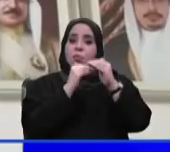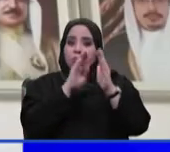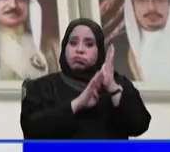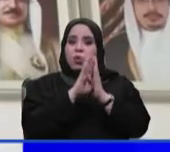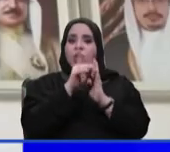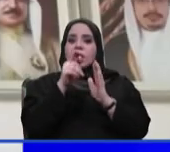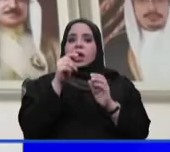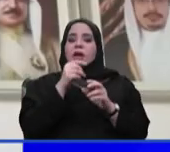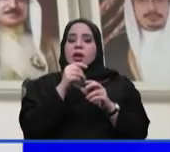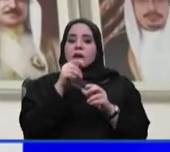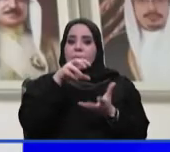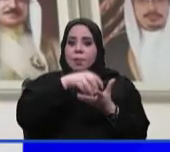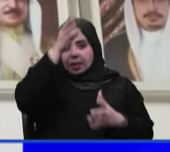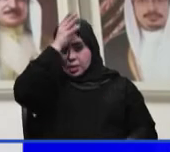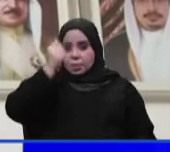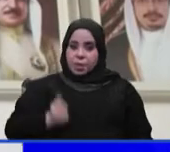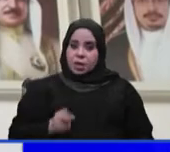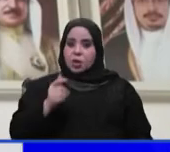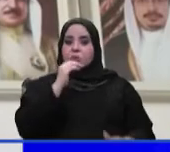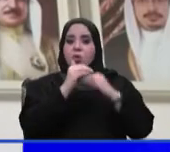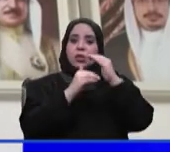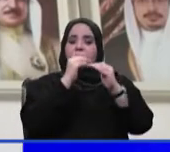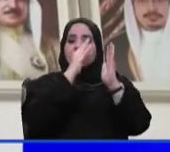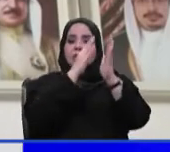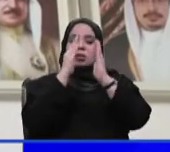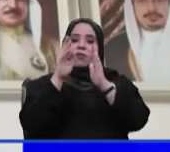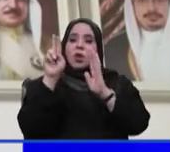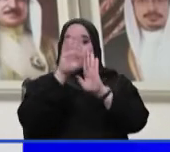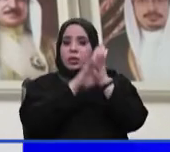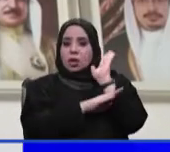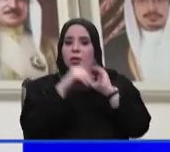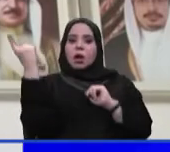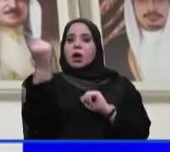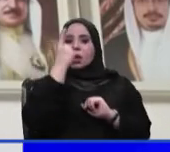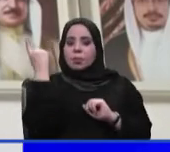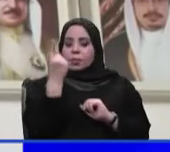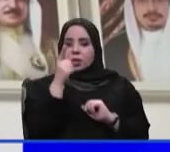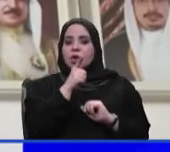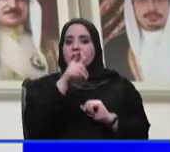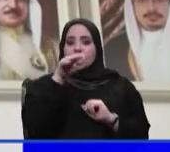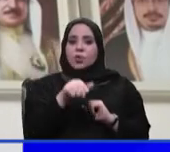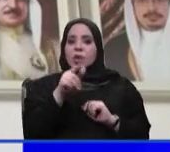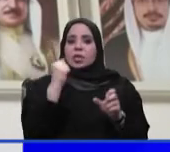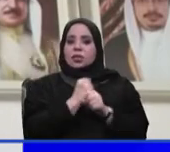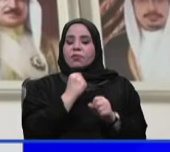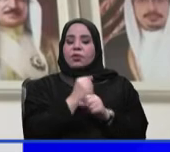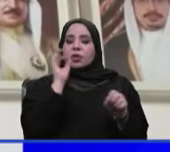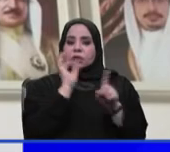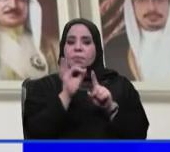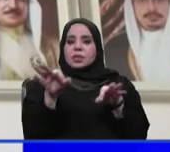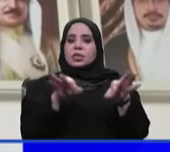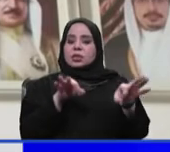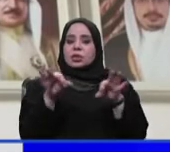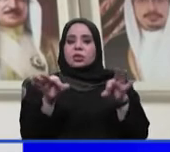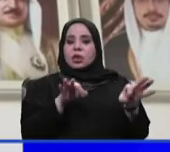في هذا القطاع وحصول مملكة البحرين على مراتب متقدمة في التصنيفات والتقارير العالمية جاء نتيجة